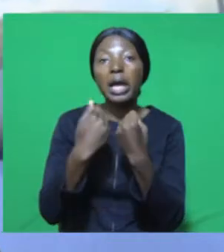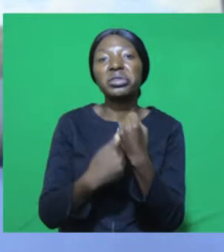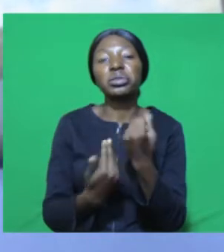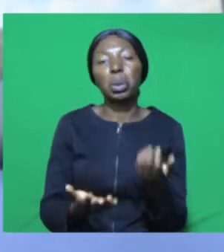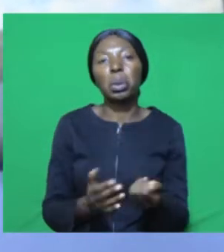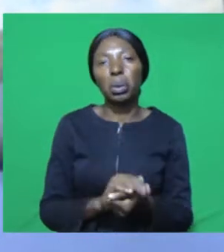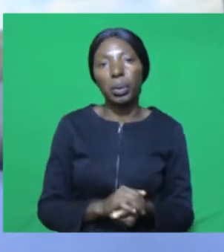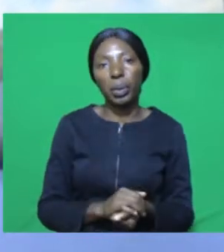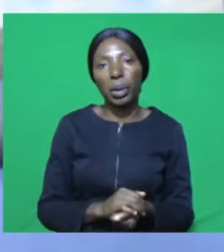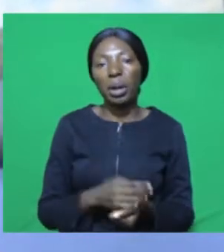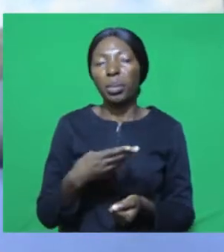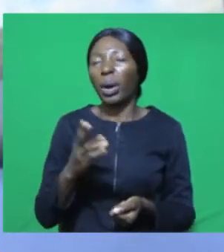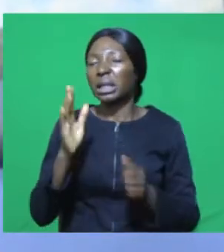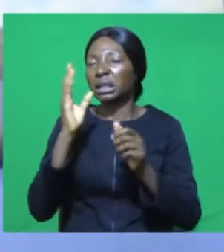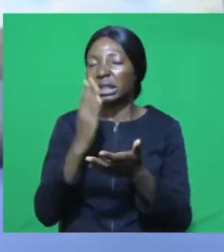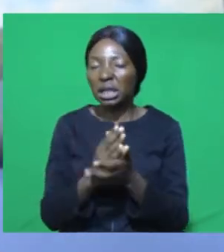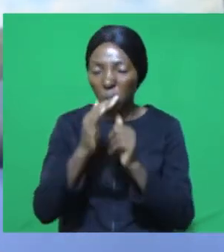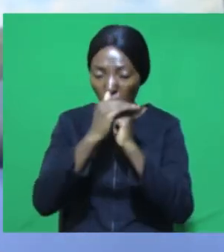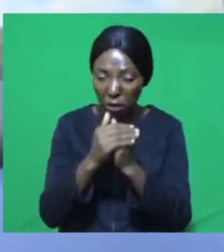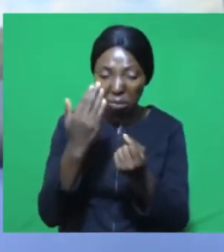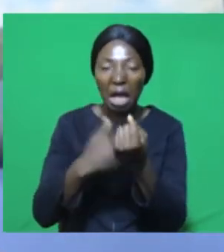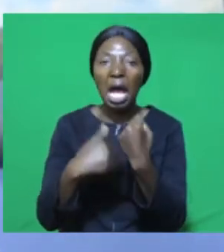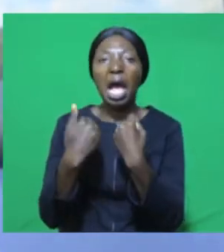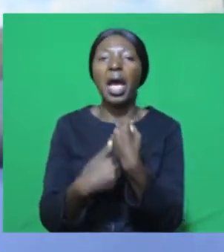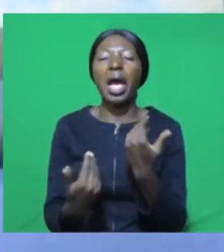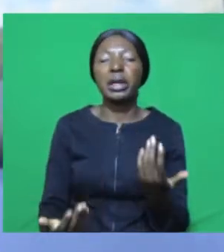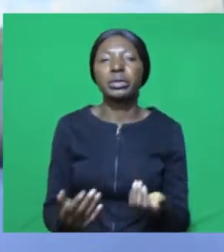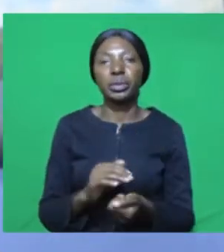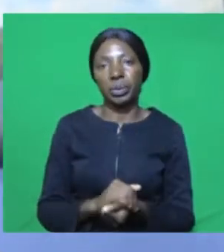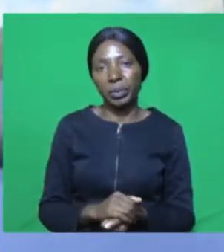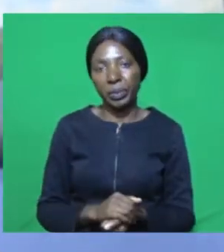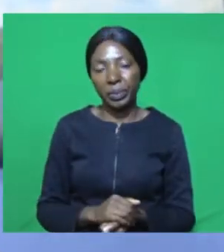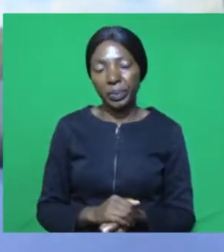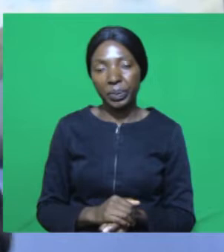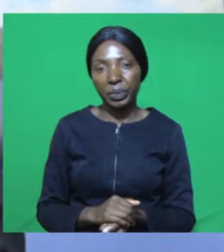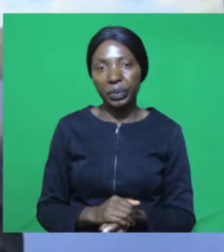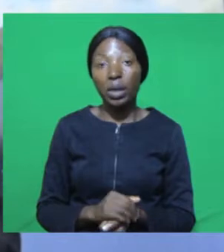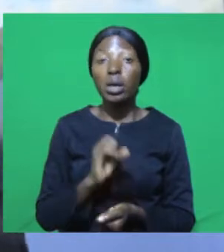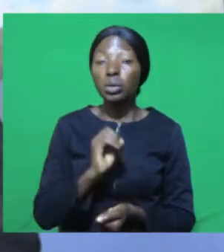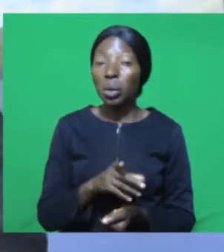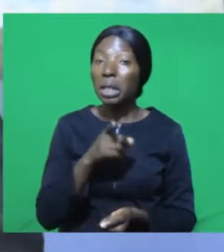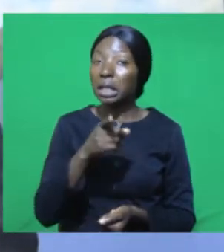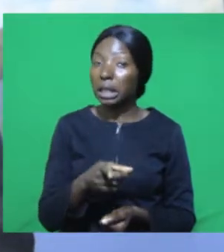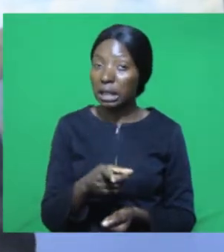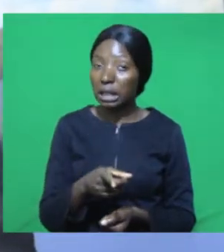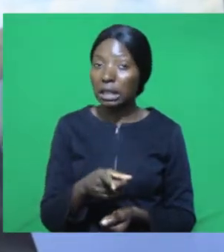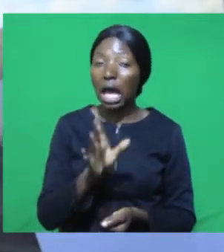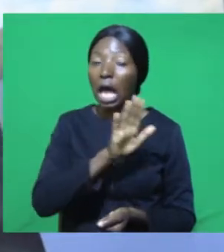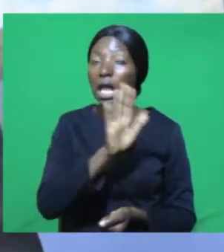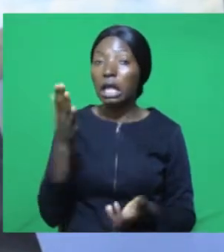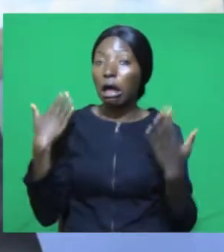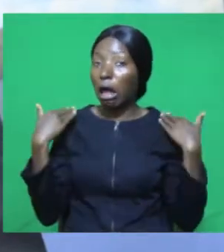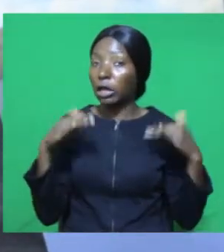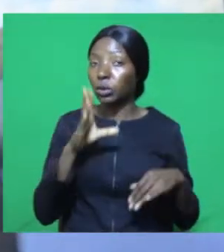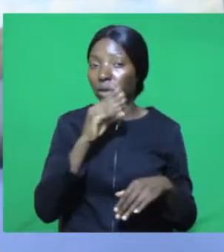nezvidhori vanhu vakatanga kupfugama pamberi pezvakaveswa ndotozviona saka ndo pakabva panzi neumwe